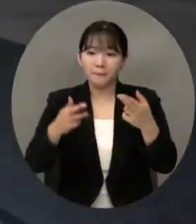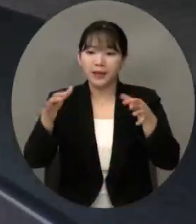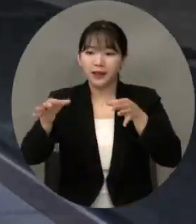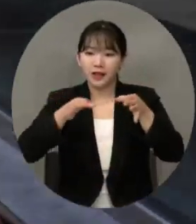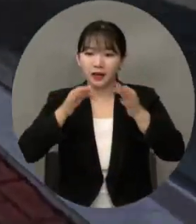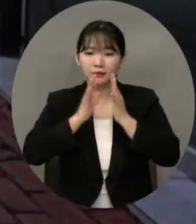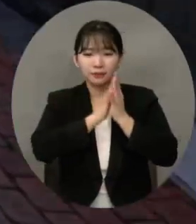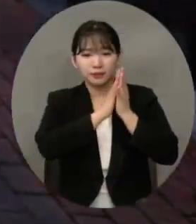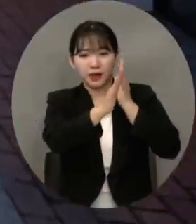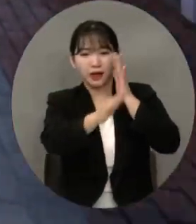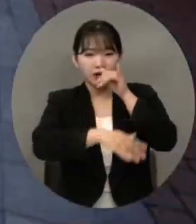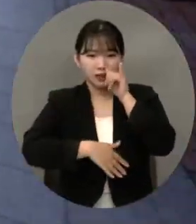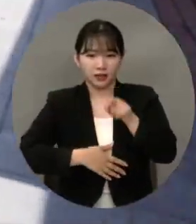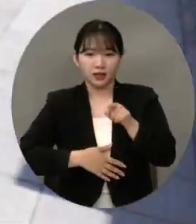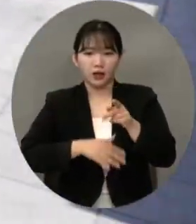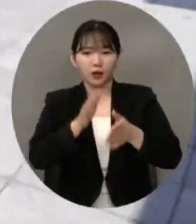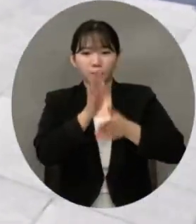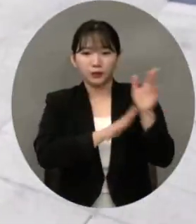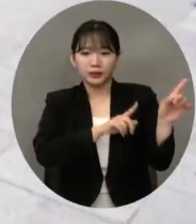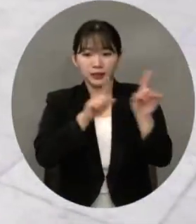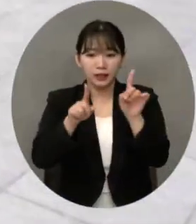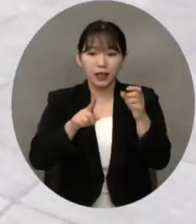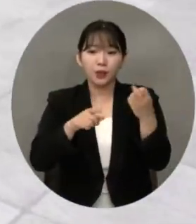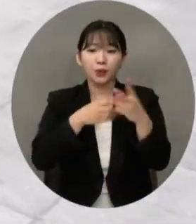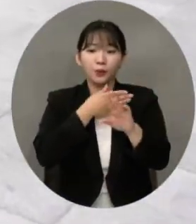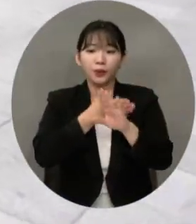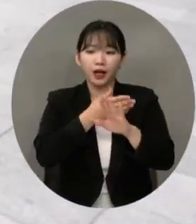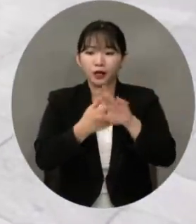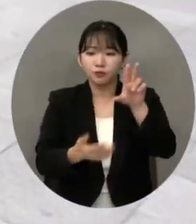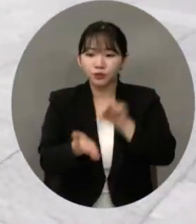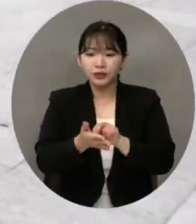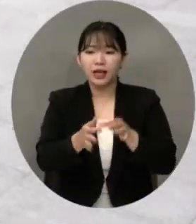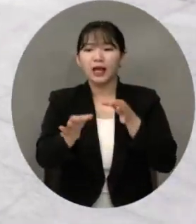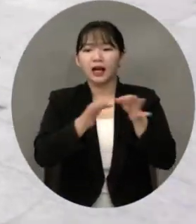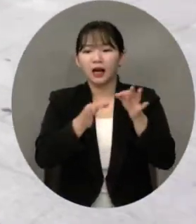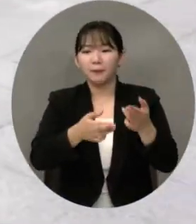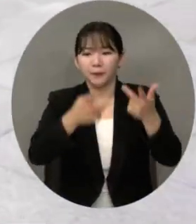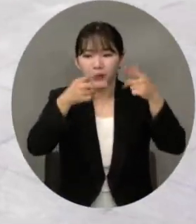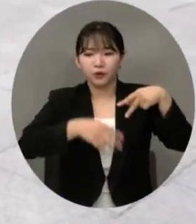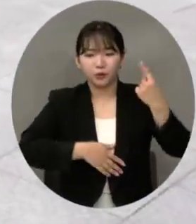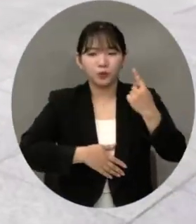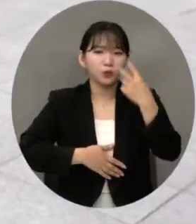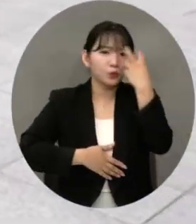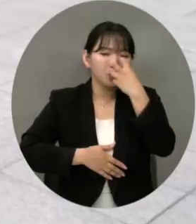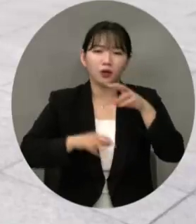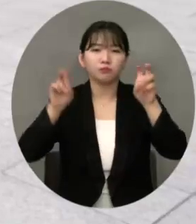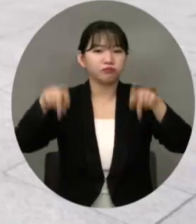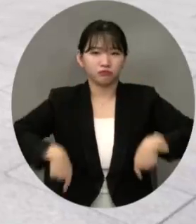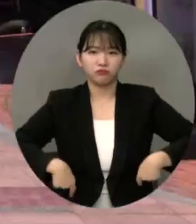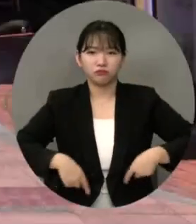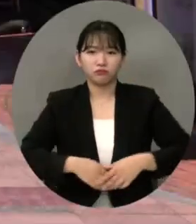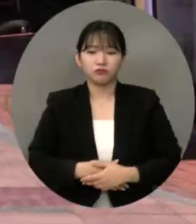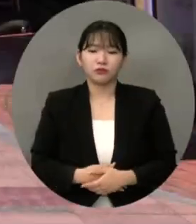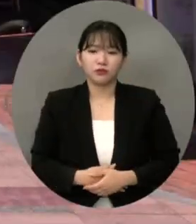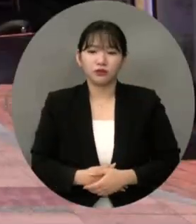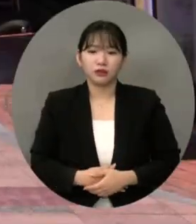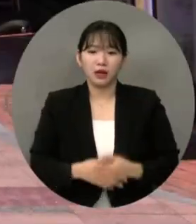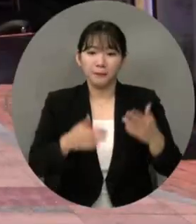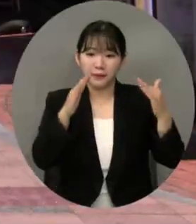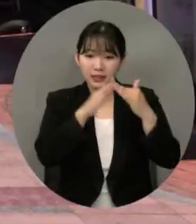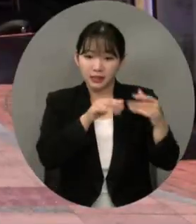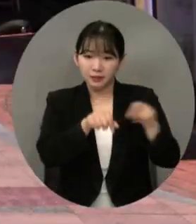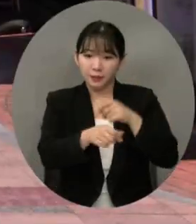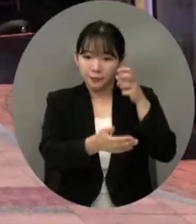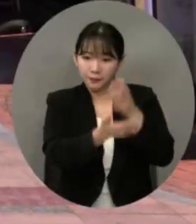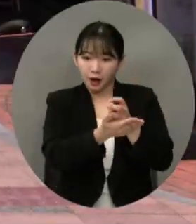상가들이 줄지어 있는데요. 도시재생의 또 다른 축인 빈 상가 건물에 대한 조사가 전무한 상태입니다. 빈집